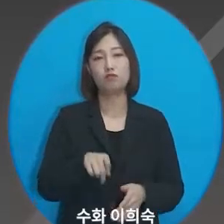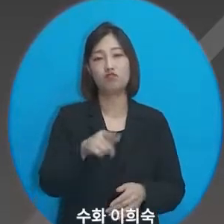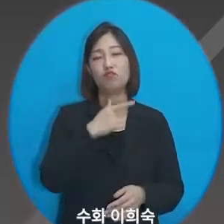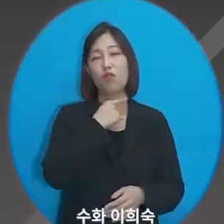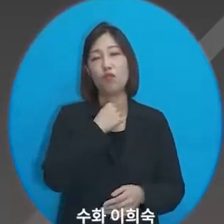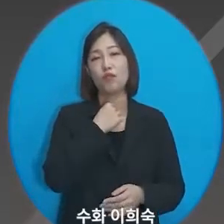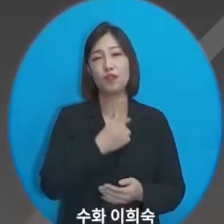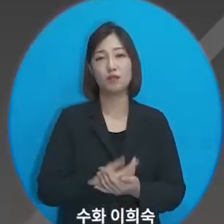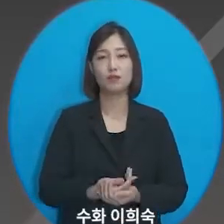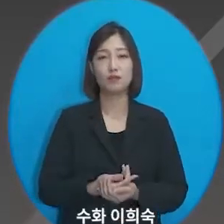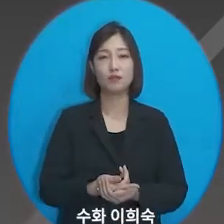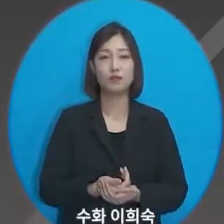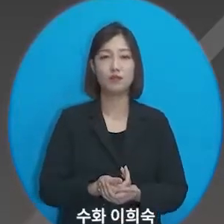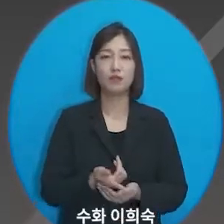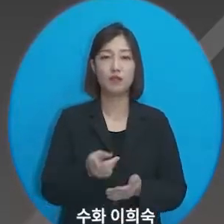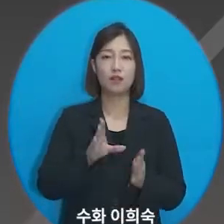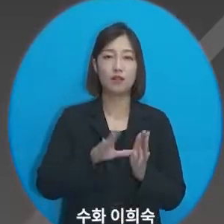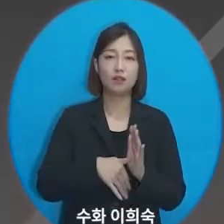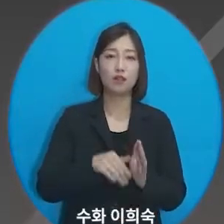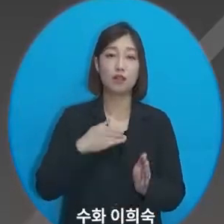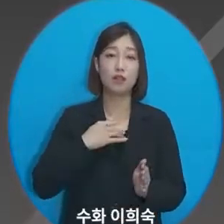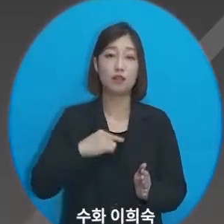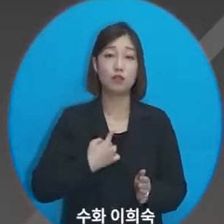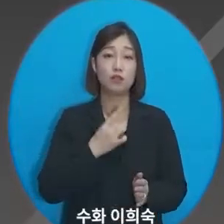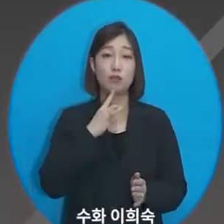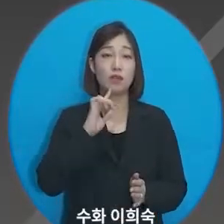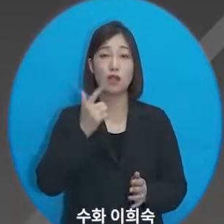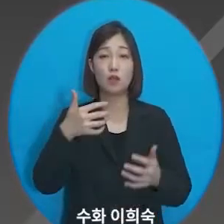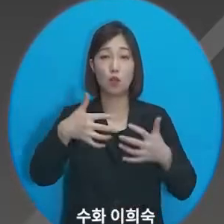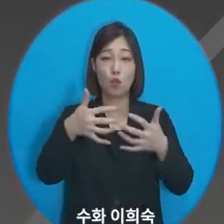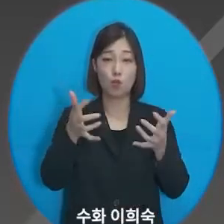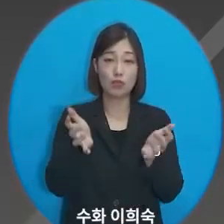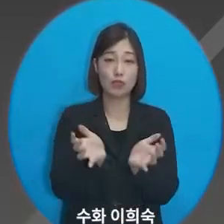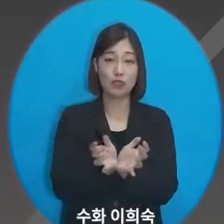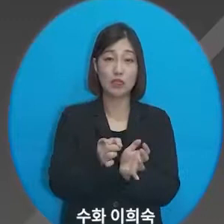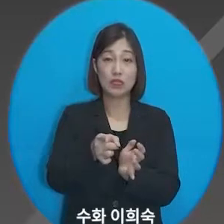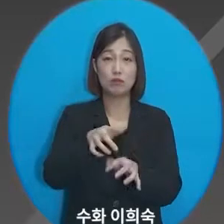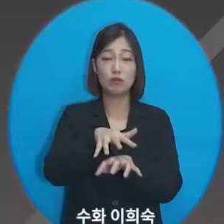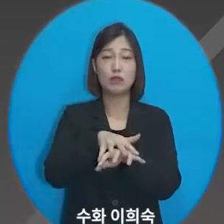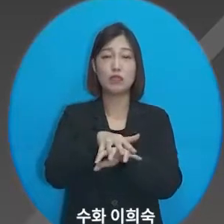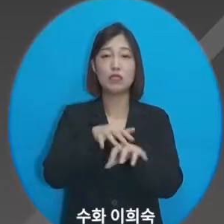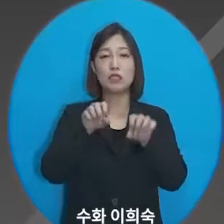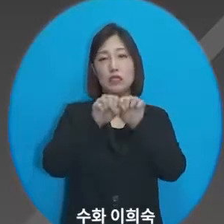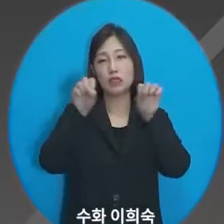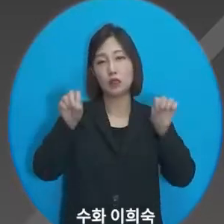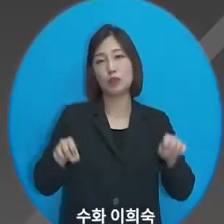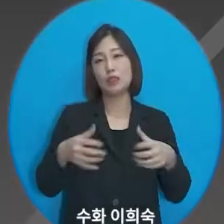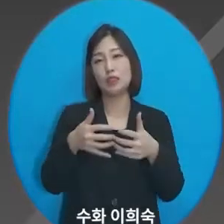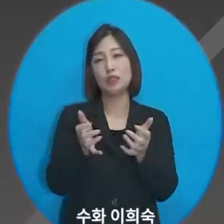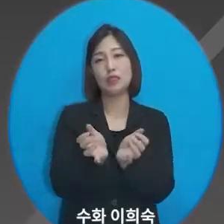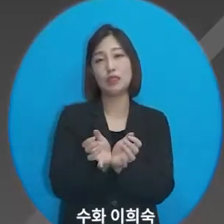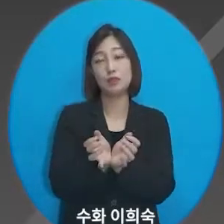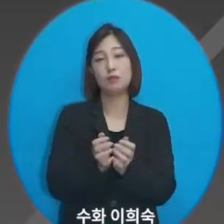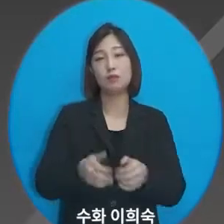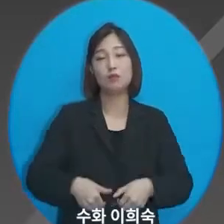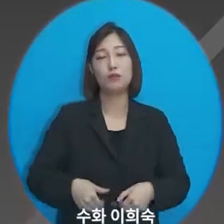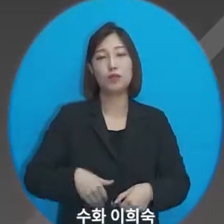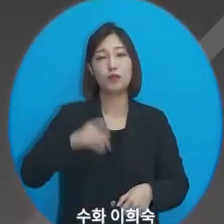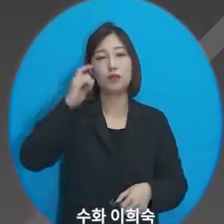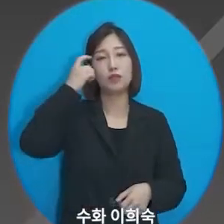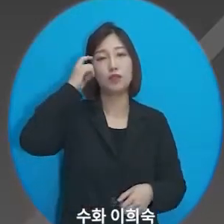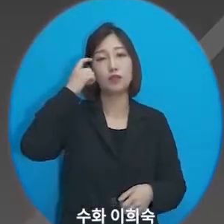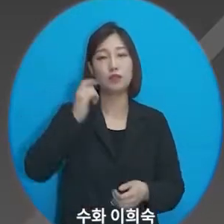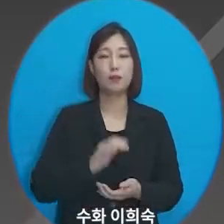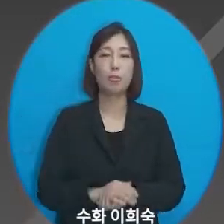또 이런 걸 만들기 위해서는 어떤 총괄 조직이 필요합니다. 지금 대통령 직속에 브랜드 위원회 이런 게